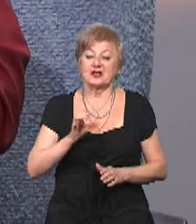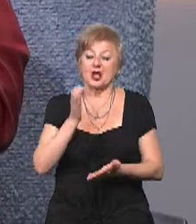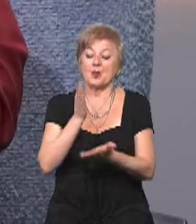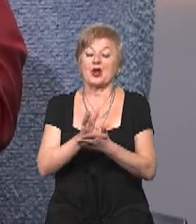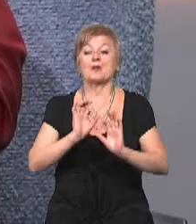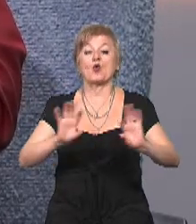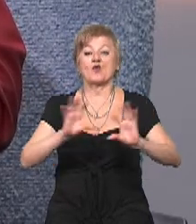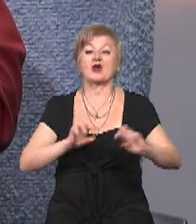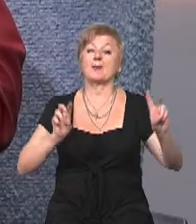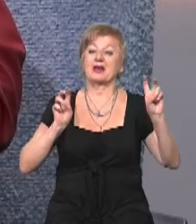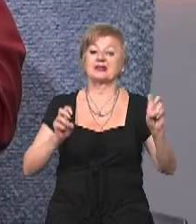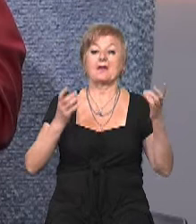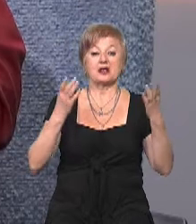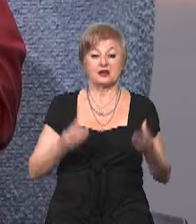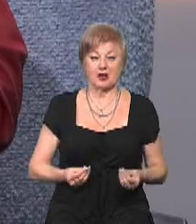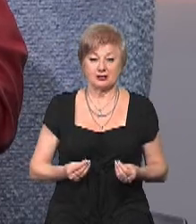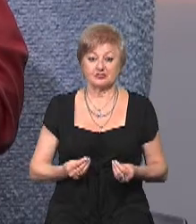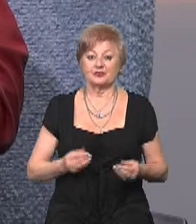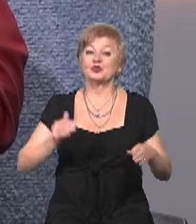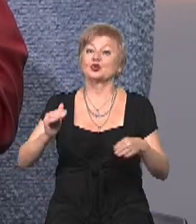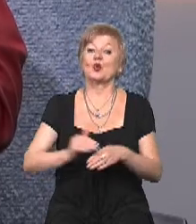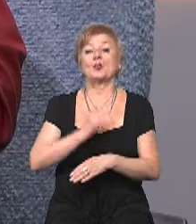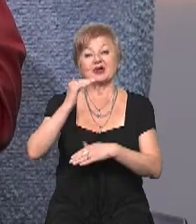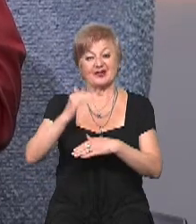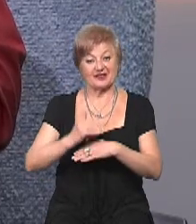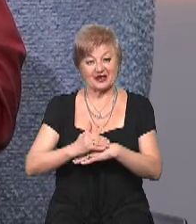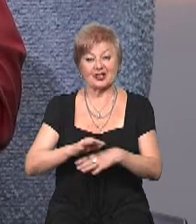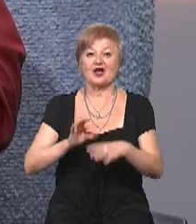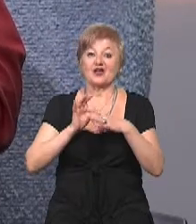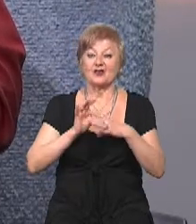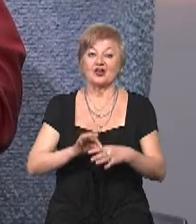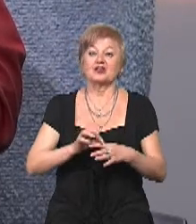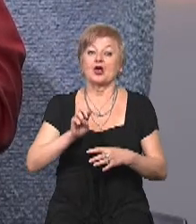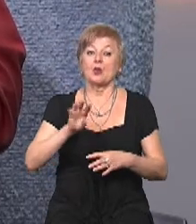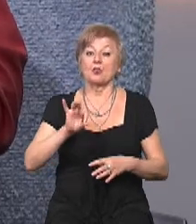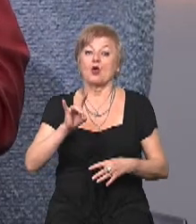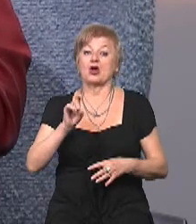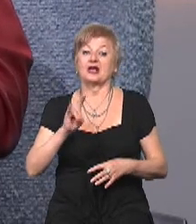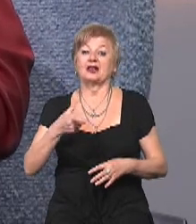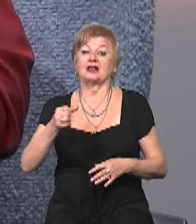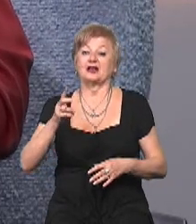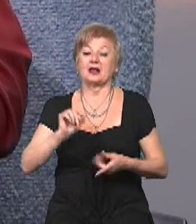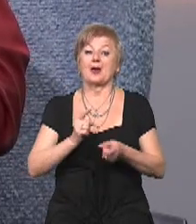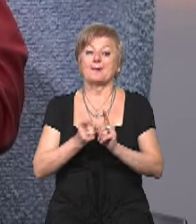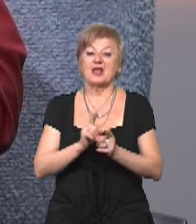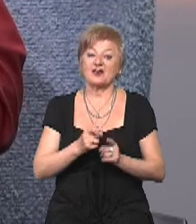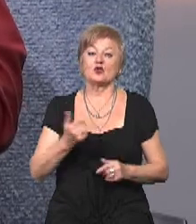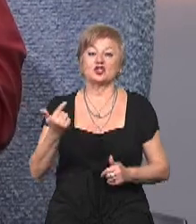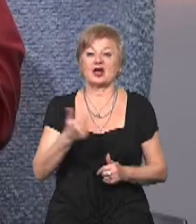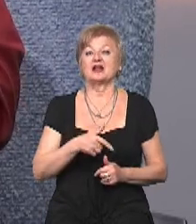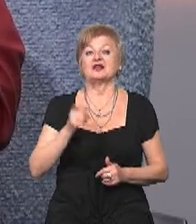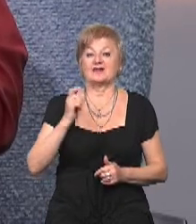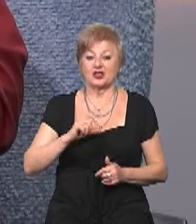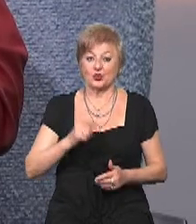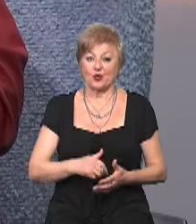ефірі програми «Тема дня». Добрий вечір. В студії працює Наталя Зворигіна. Сурдоперекладом нам допомагає